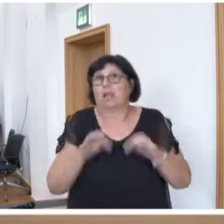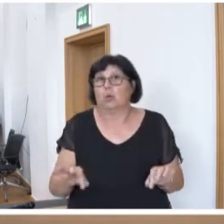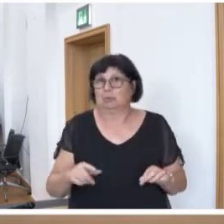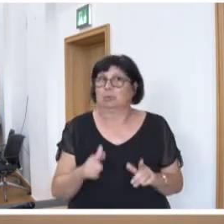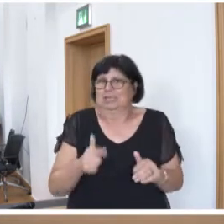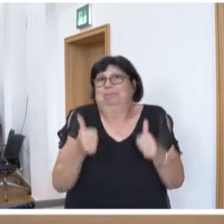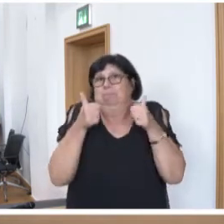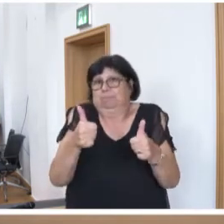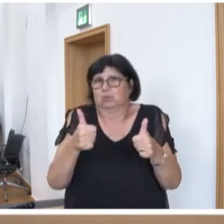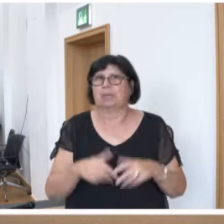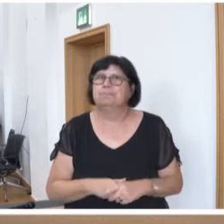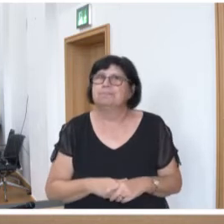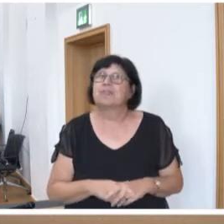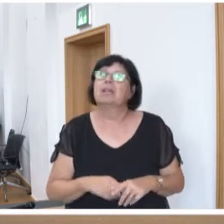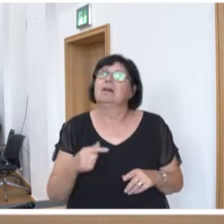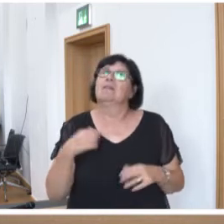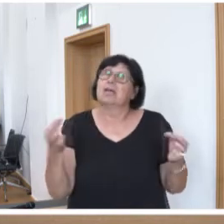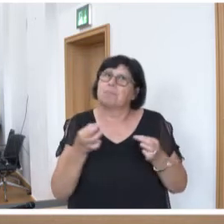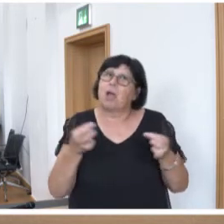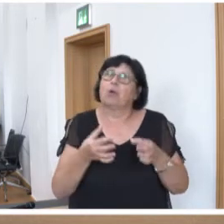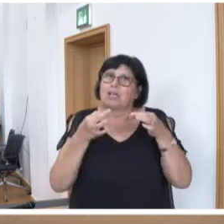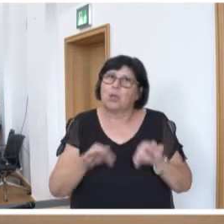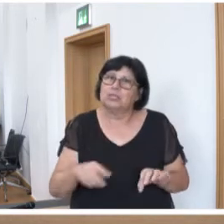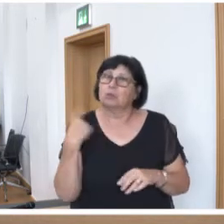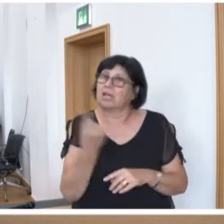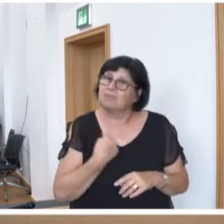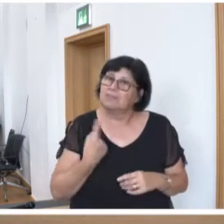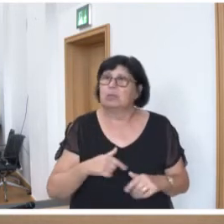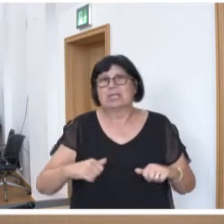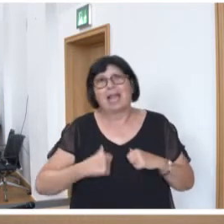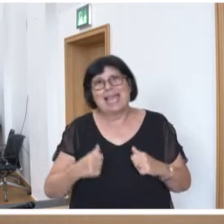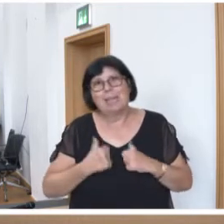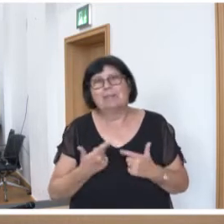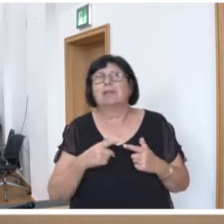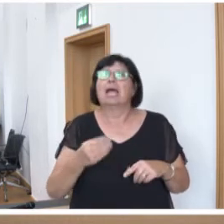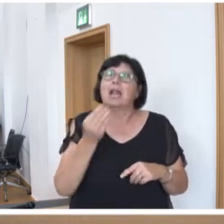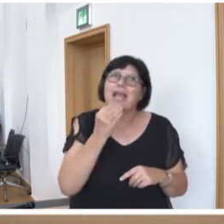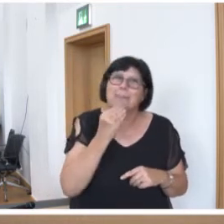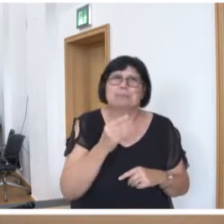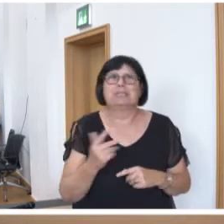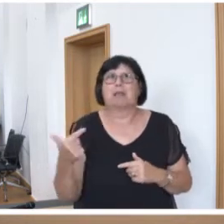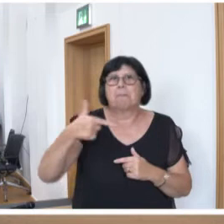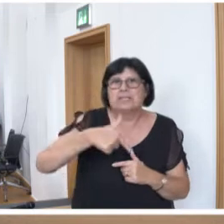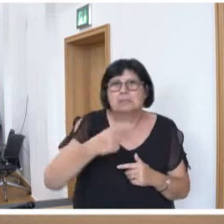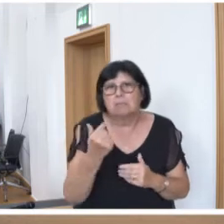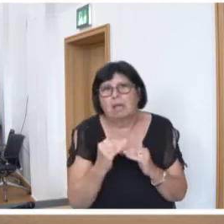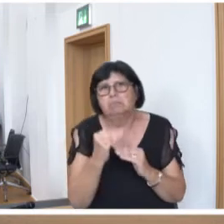effektiv. Wir brauchen Lösungen, wie wir unseren Alltag mit nicht unerheblich gestiegenen Lebensmittel-, Spritpreisen,